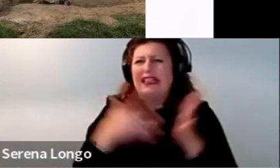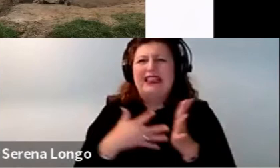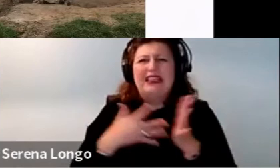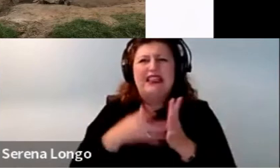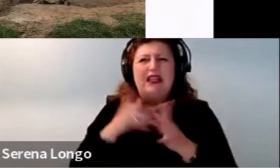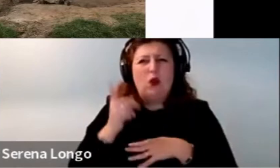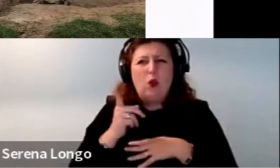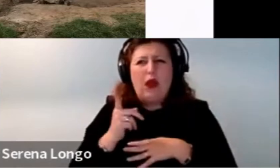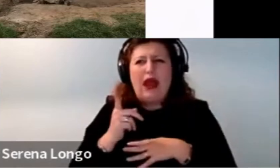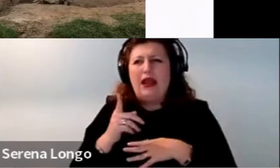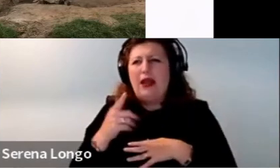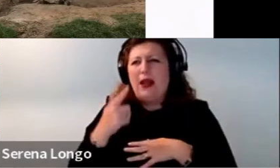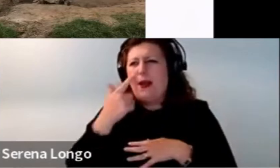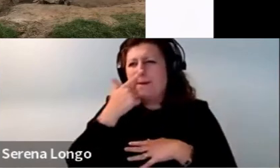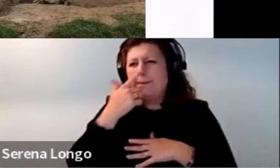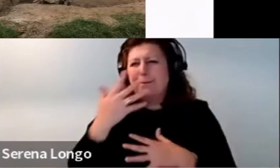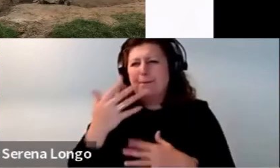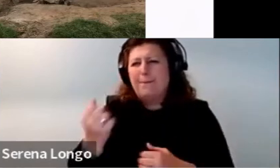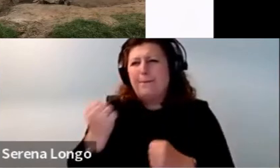era sicuramente l'aspetto